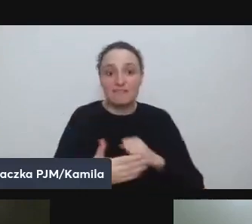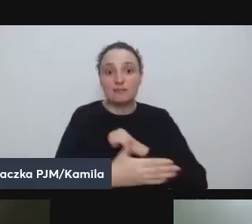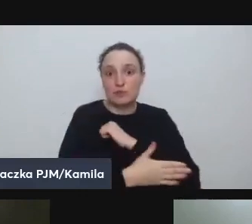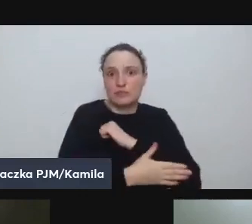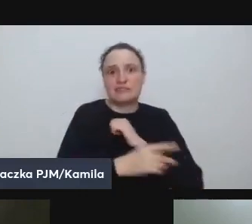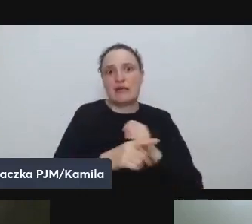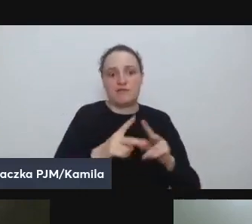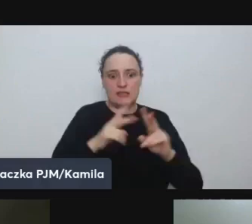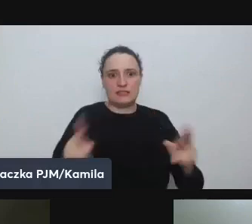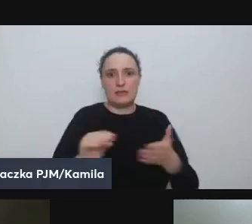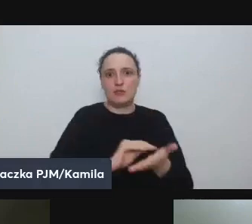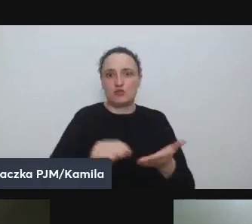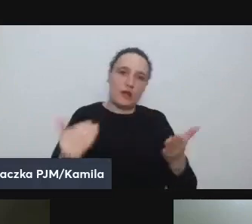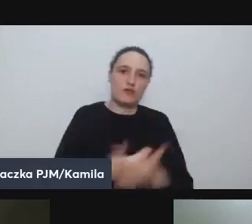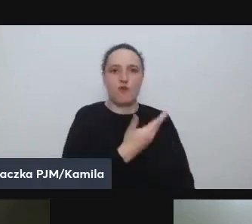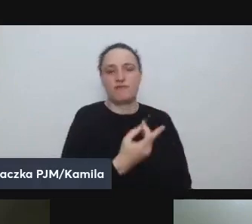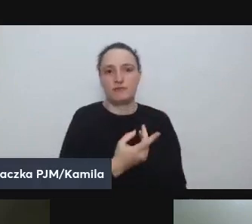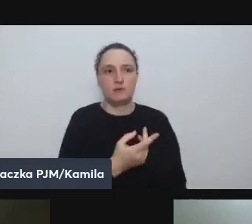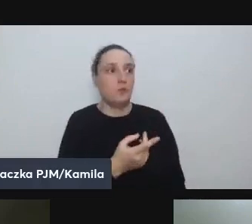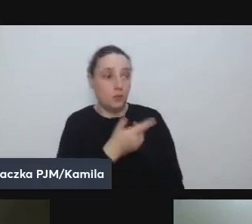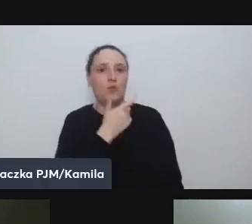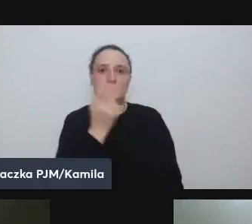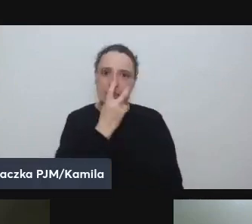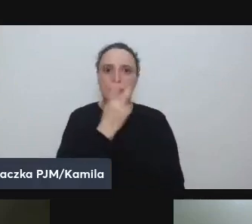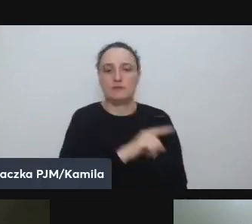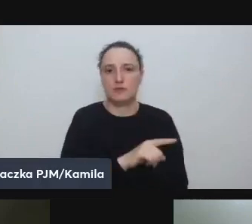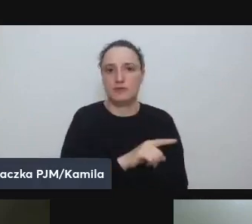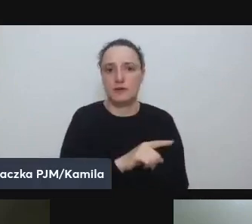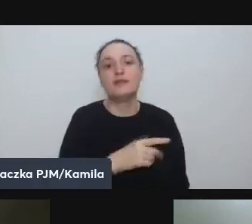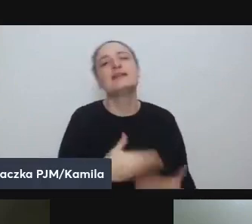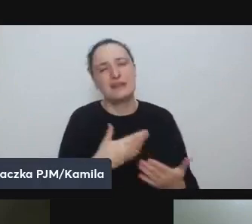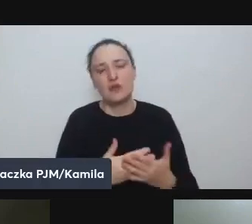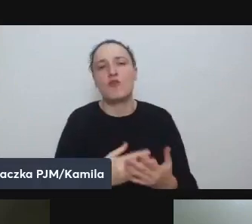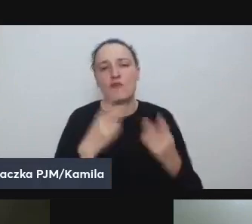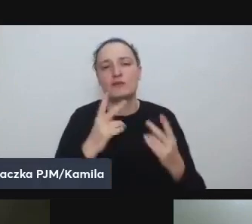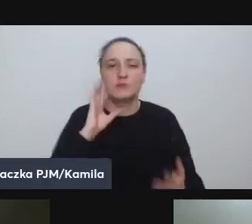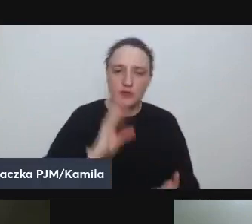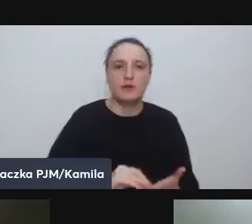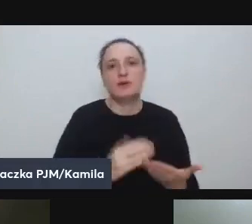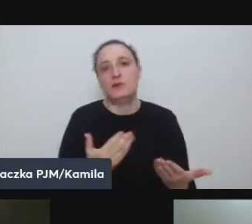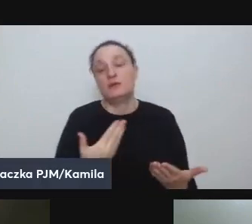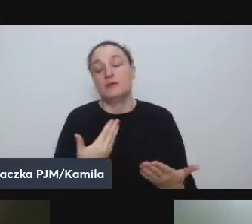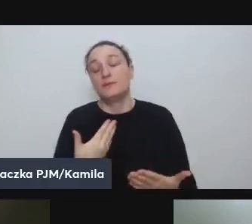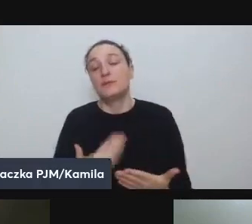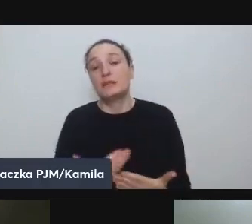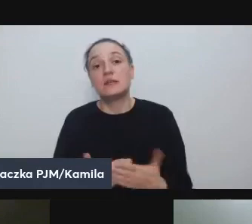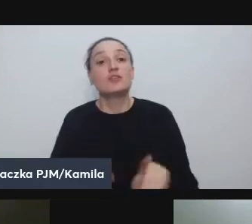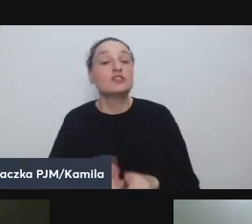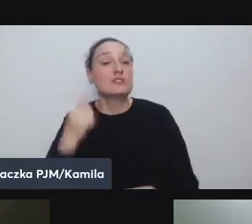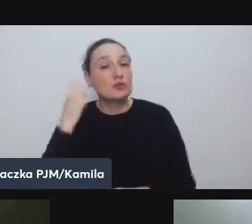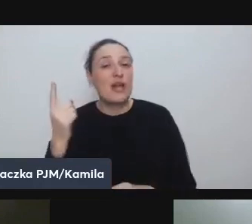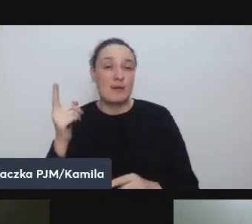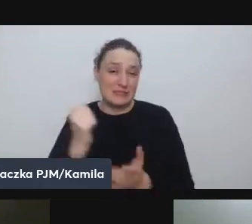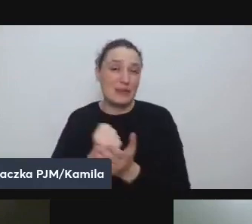i ciekawy. Tutaj no, ważne jest, żeby on się pojawiał. Też słyszałam o tej edukacji zdrowotnej,